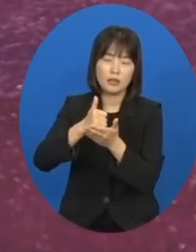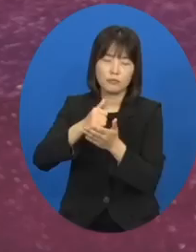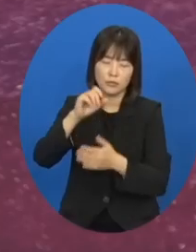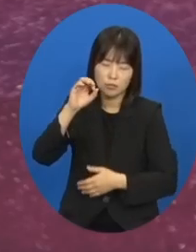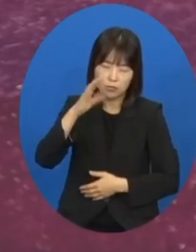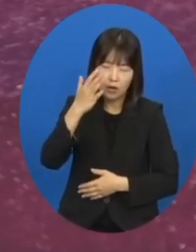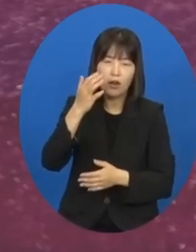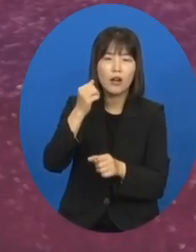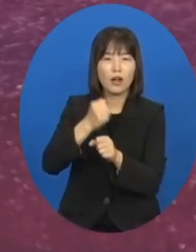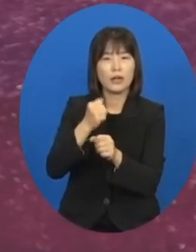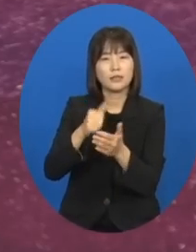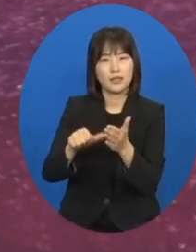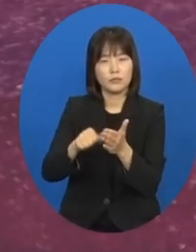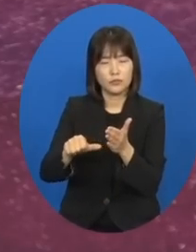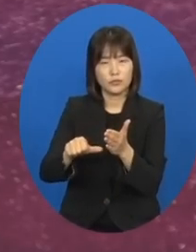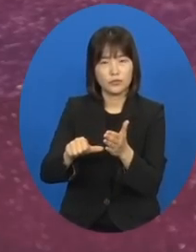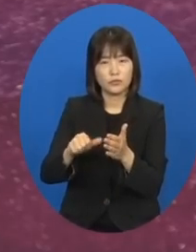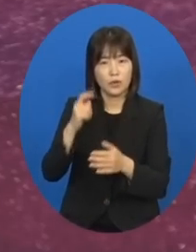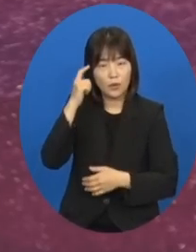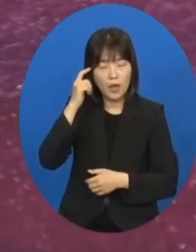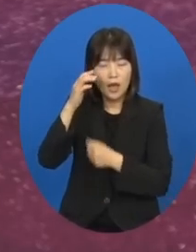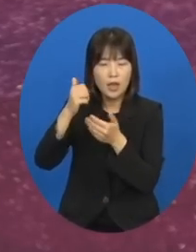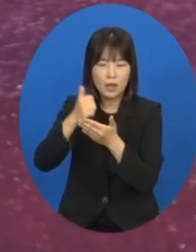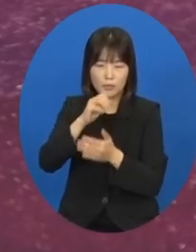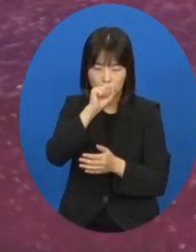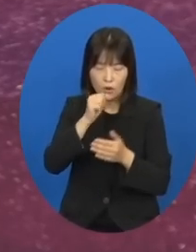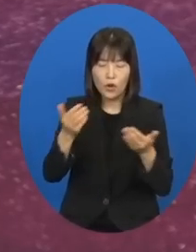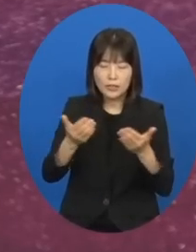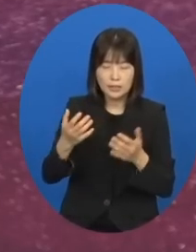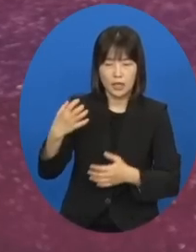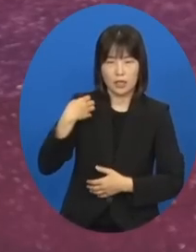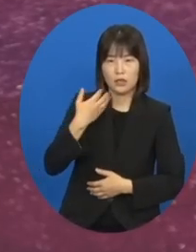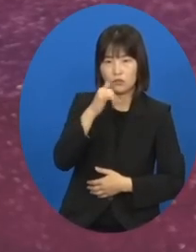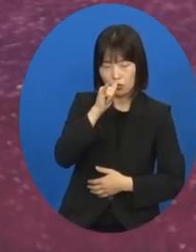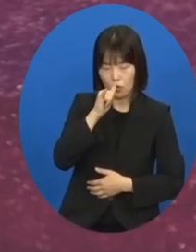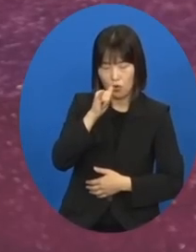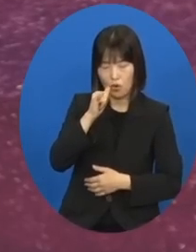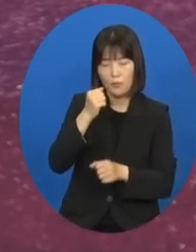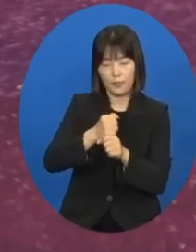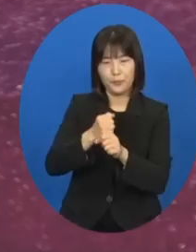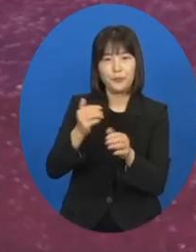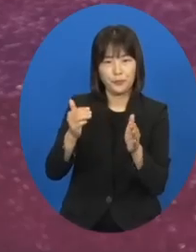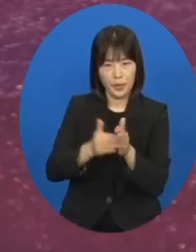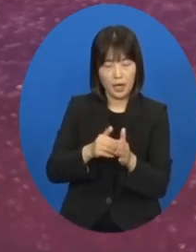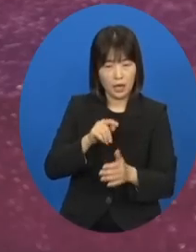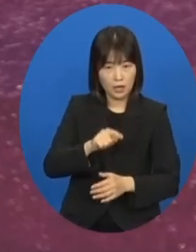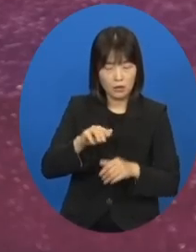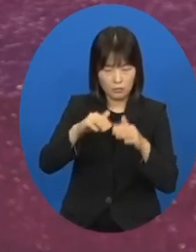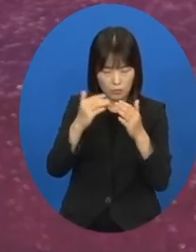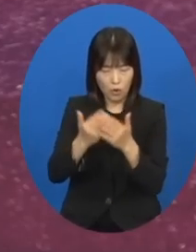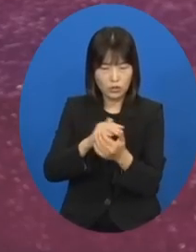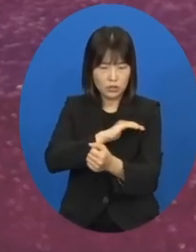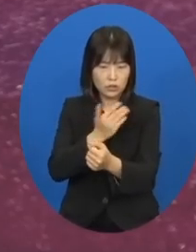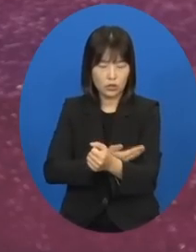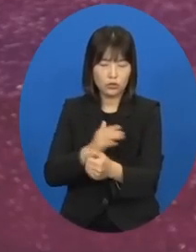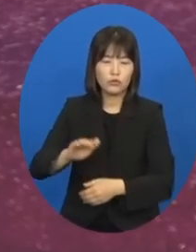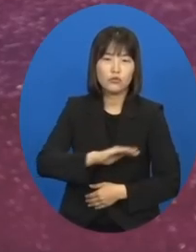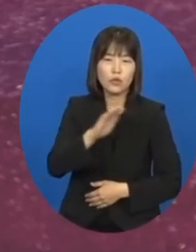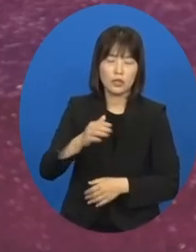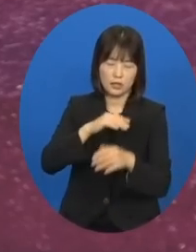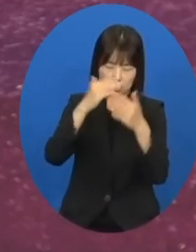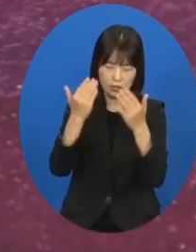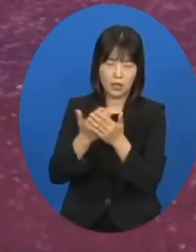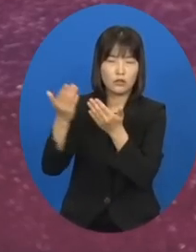지으셨다고요 하나님의 선한 일을 감당할 수 있도록 우리를 지으셨대요 그것은 이미 모든 능력도 우리에게 다